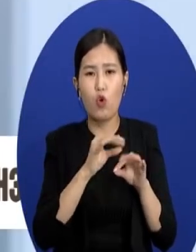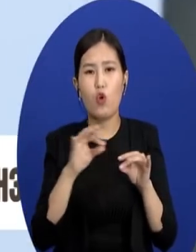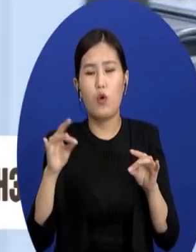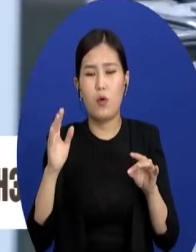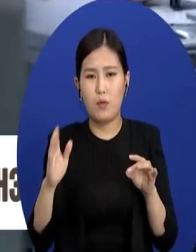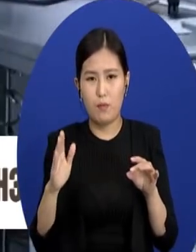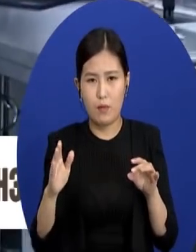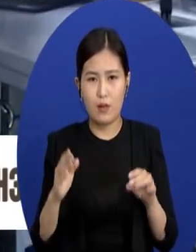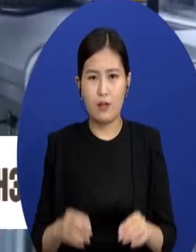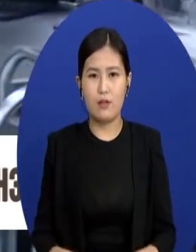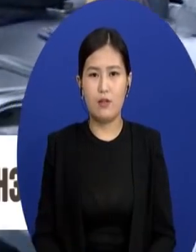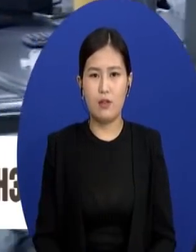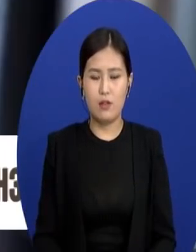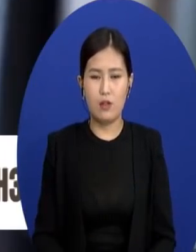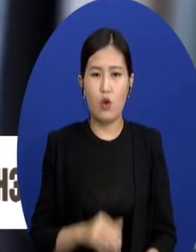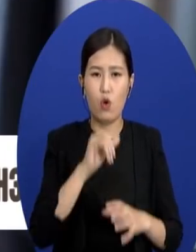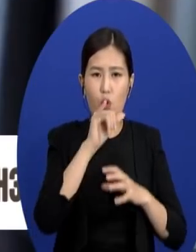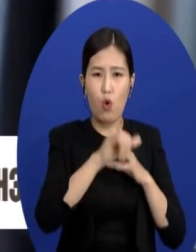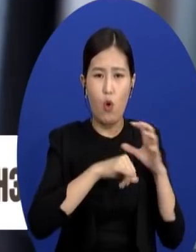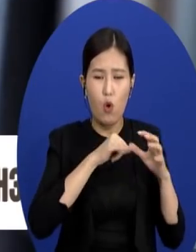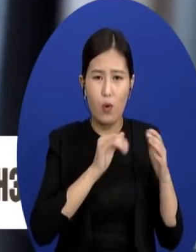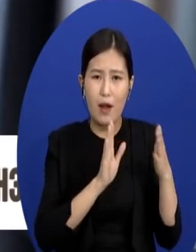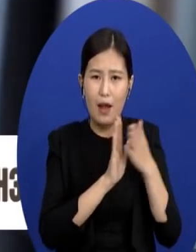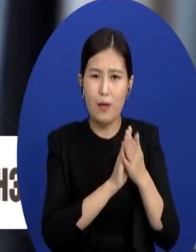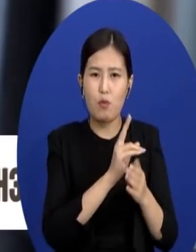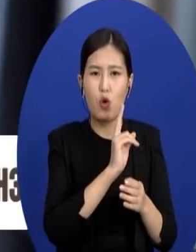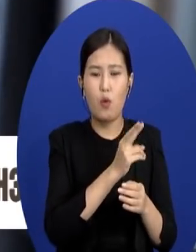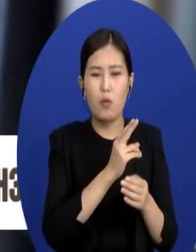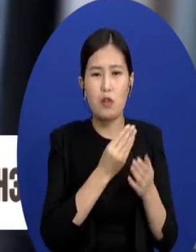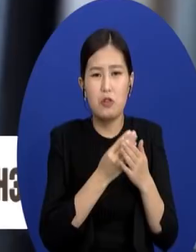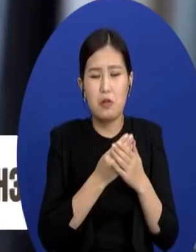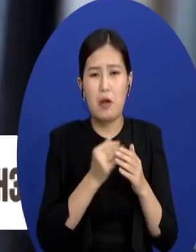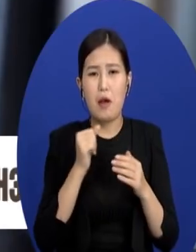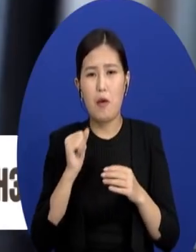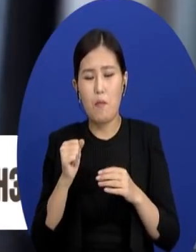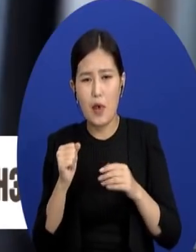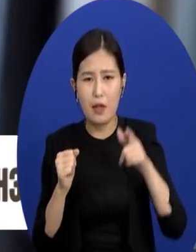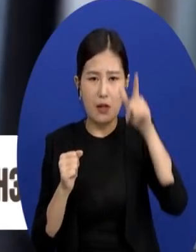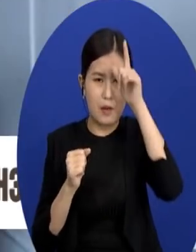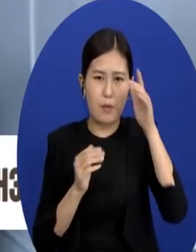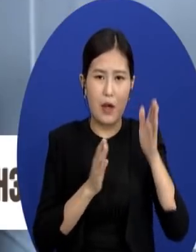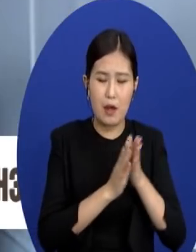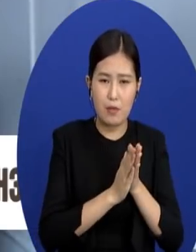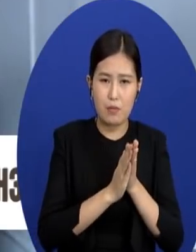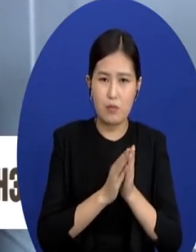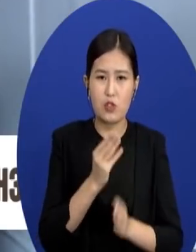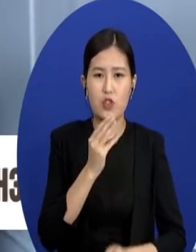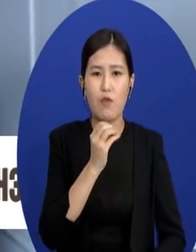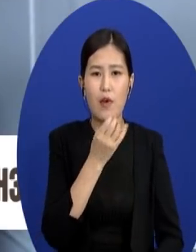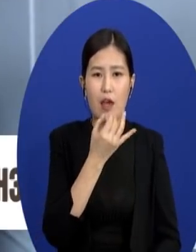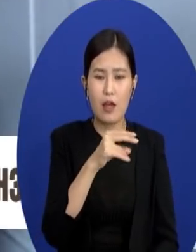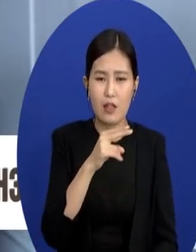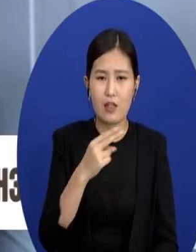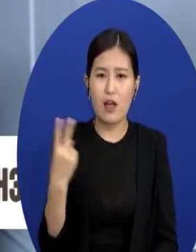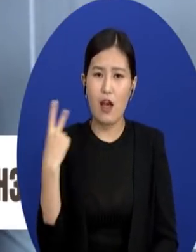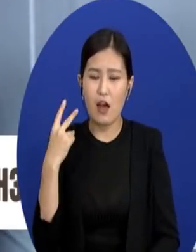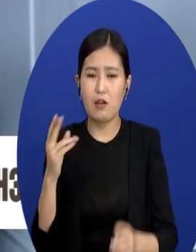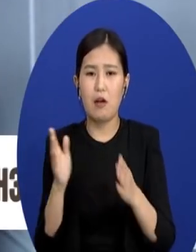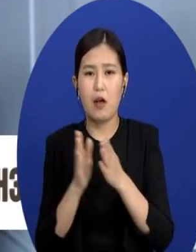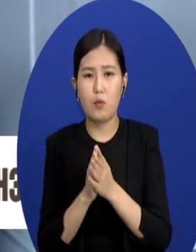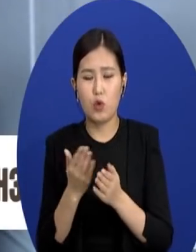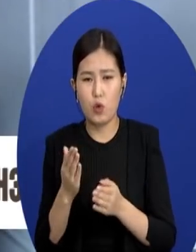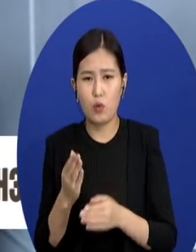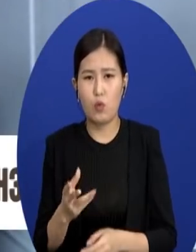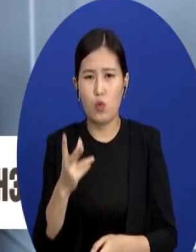олон улсын нэг юм хамтарсан компаниуд бол их байгаа. Ачаад Америк, Германы хамтарсан, Швед, Англи хамтарсан компаниуд,